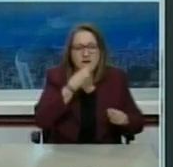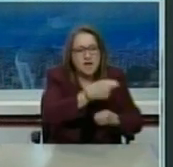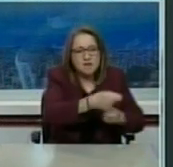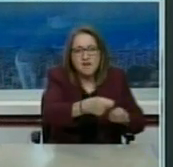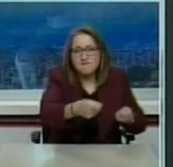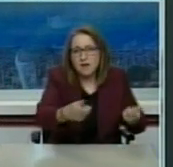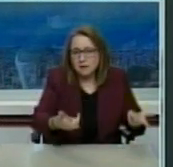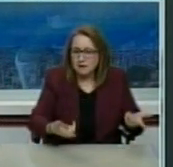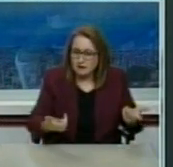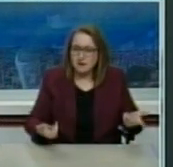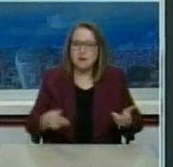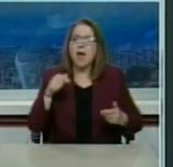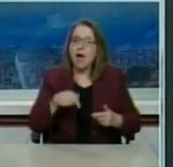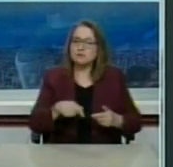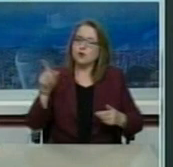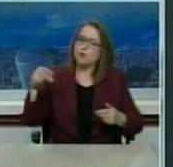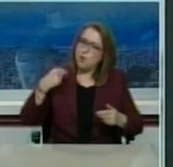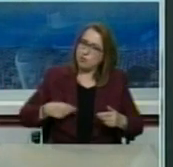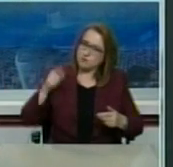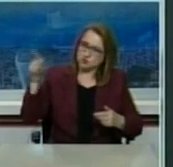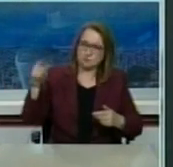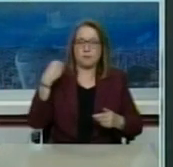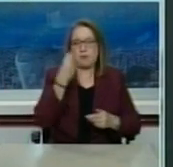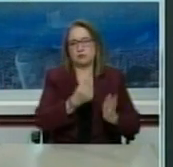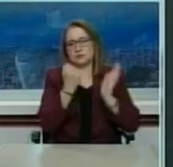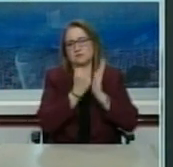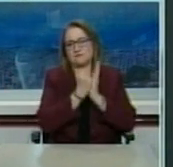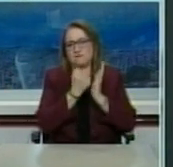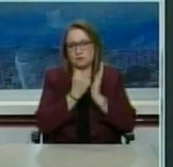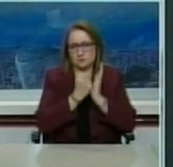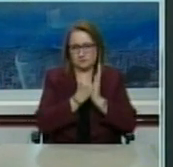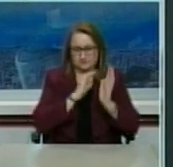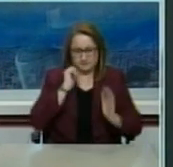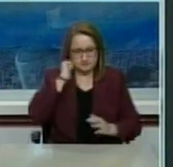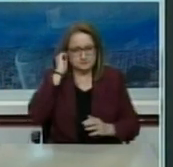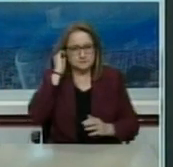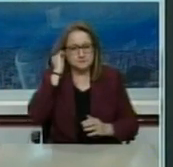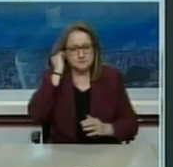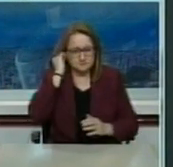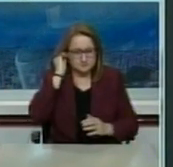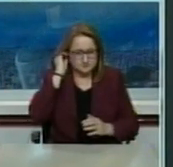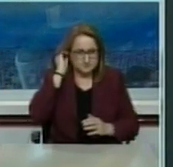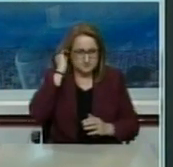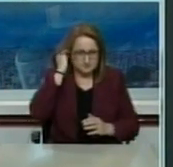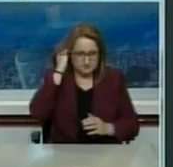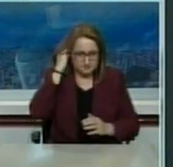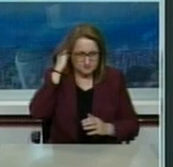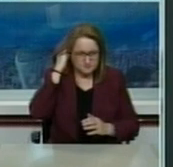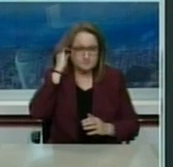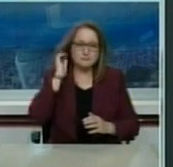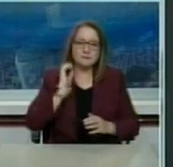Υπεύθυνο γραφείο για την πιστοποίησή της θα είναι το αρμόδιο για τη διαχείριση των σχετικών θεμάτων γραφείο κάθε Δήμου. Για την έκδοση της βεβαίωσης θα